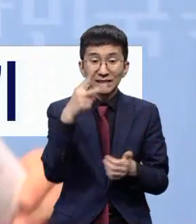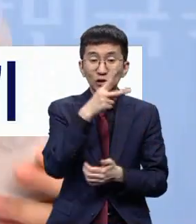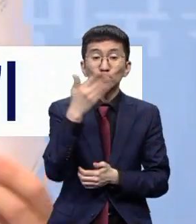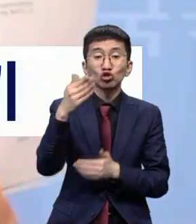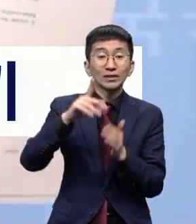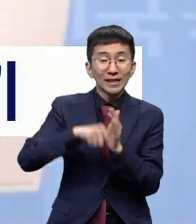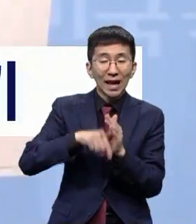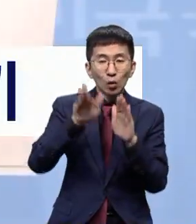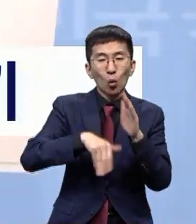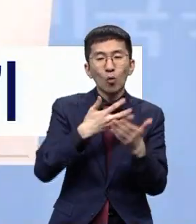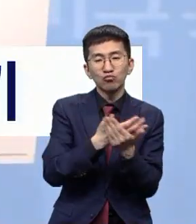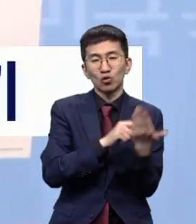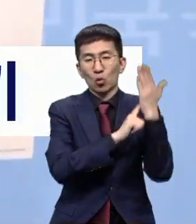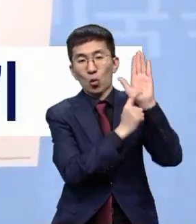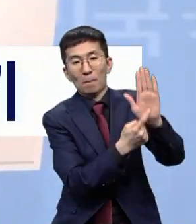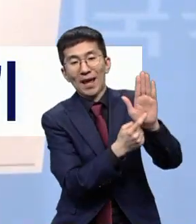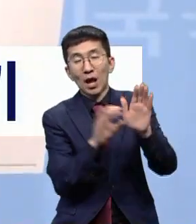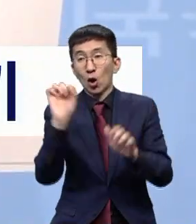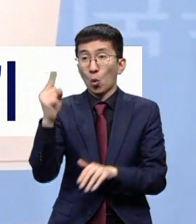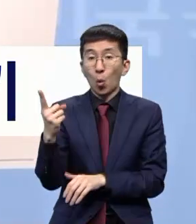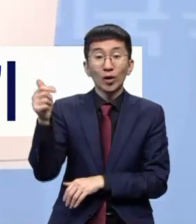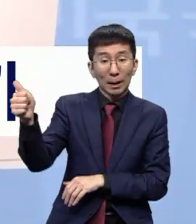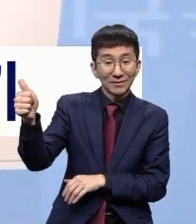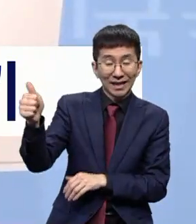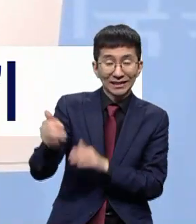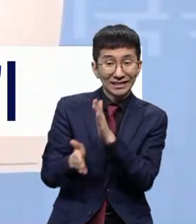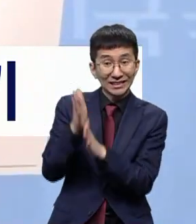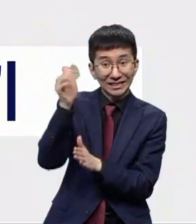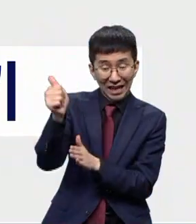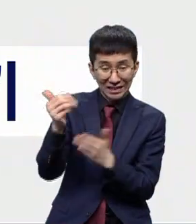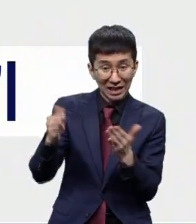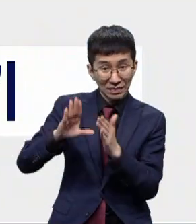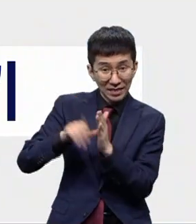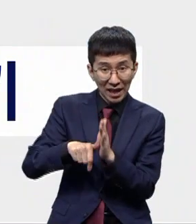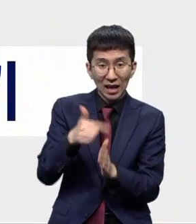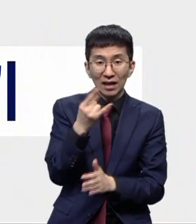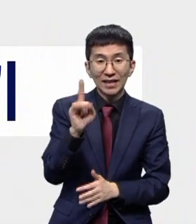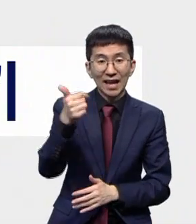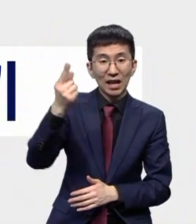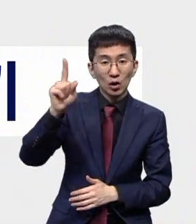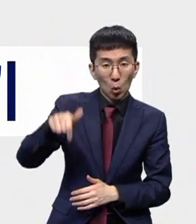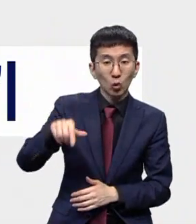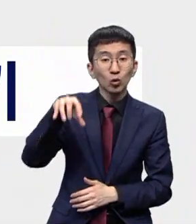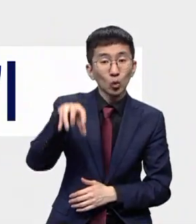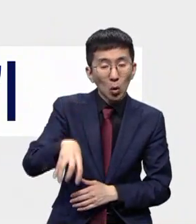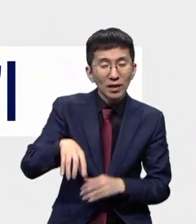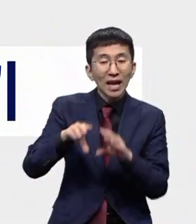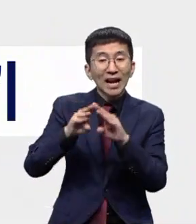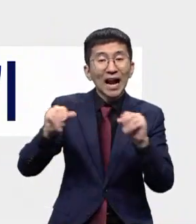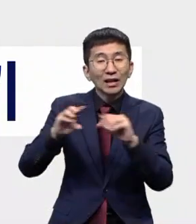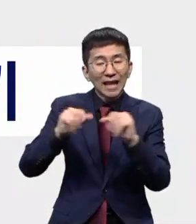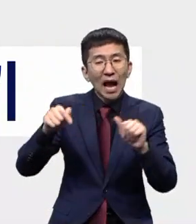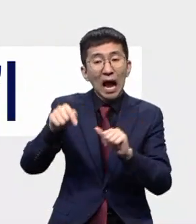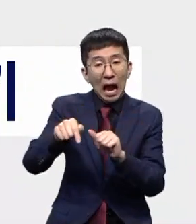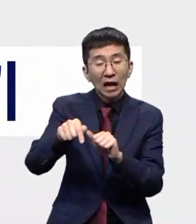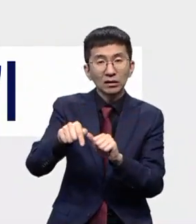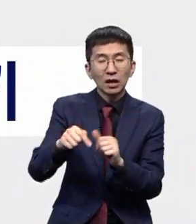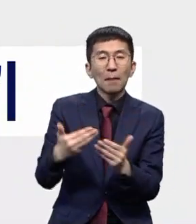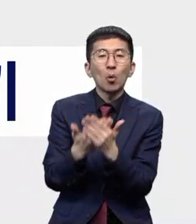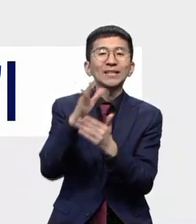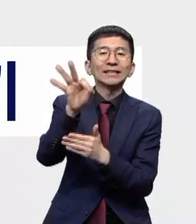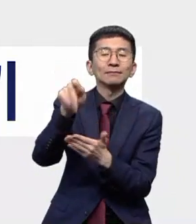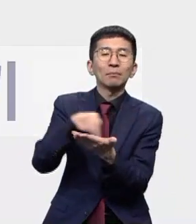공문을 새로 공개하며 오 후보가 시장 재직 시절 서울 내곡동 가족당 개발 보상금으로 36억 원을